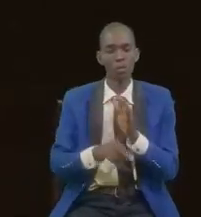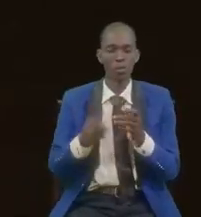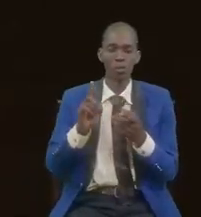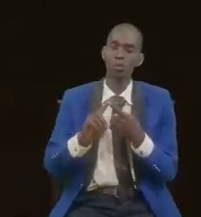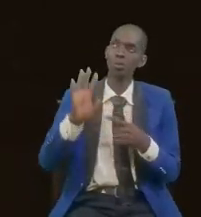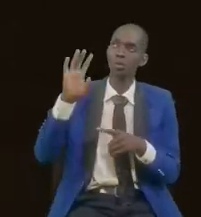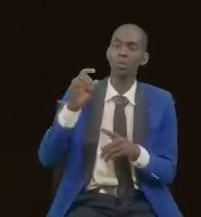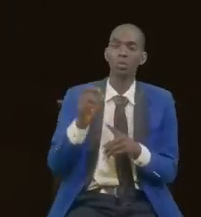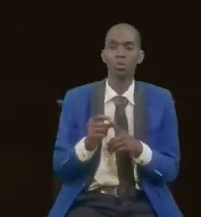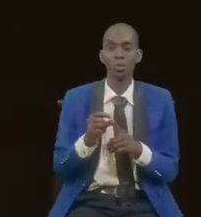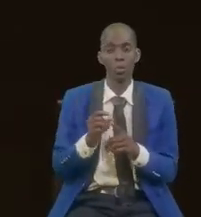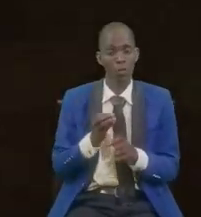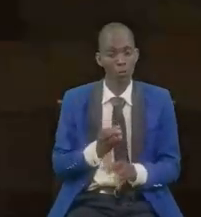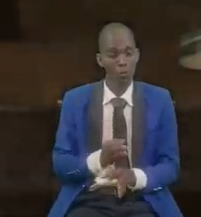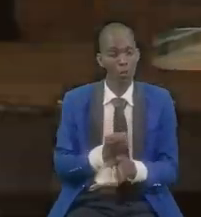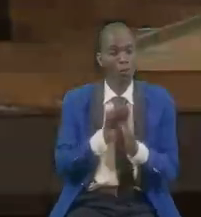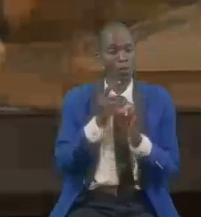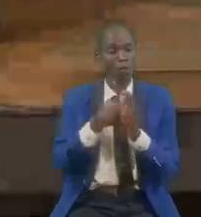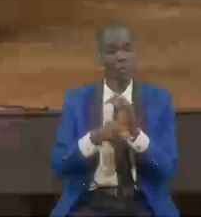la fidélité